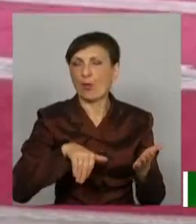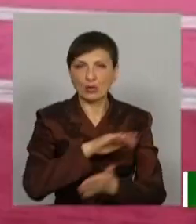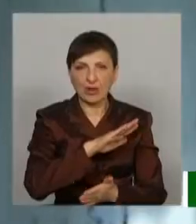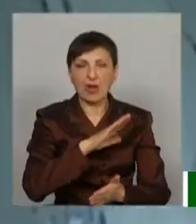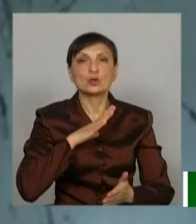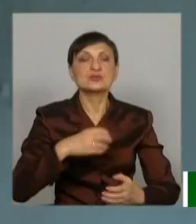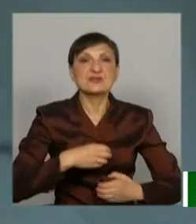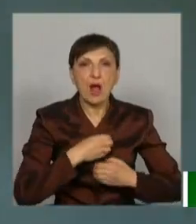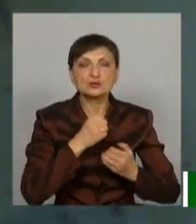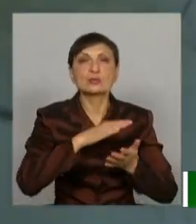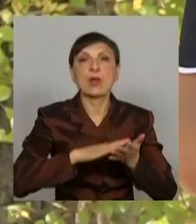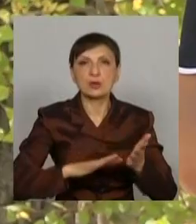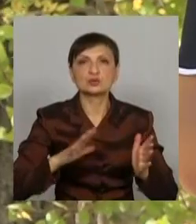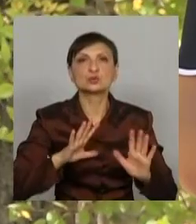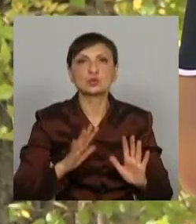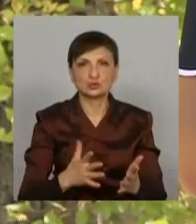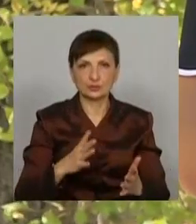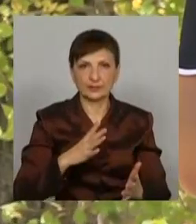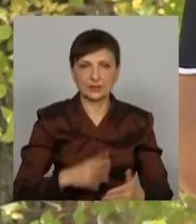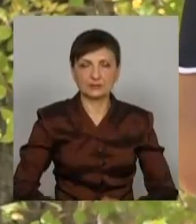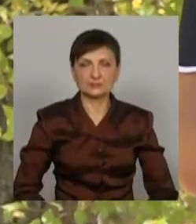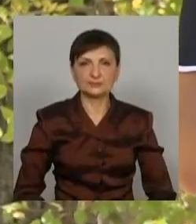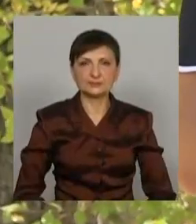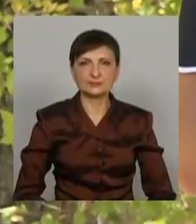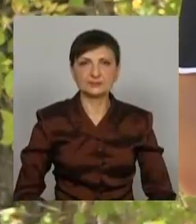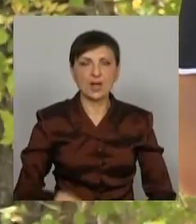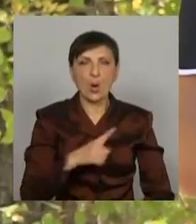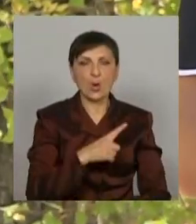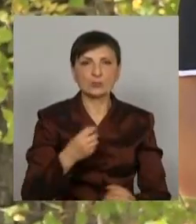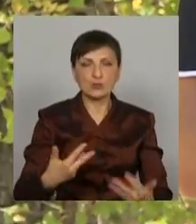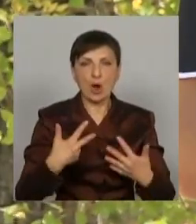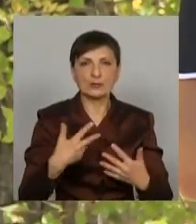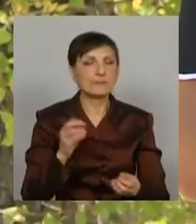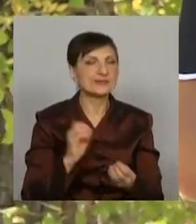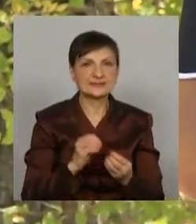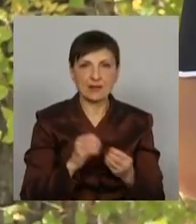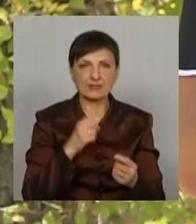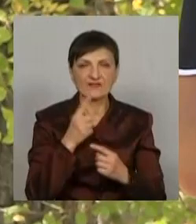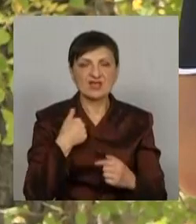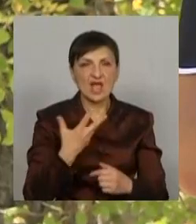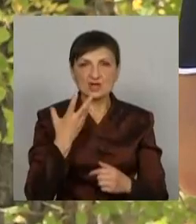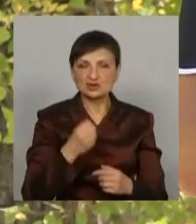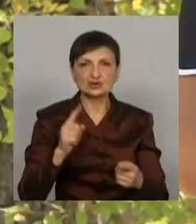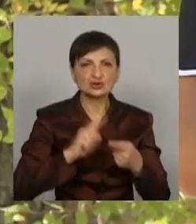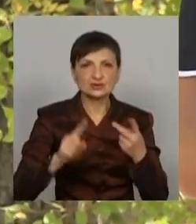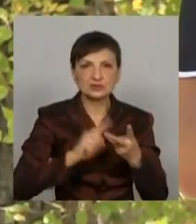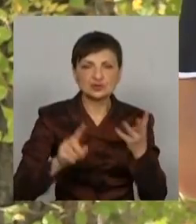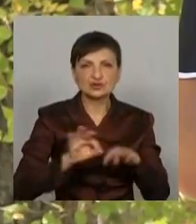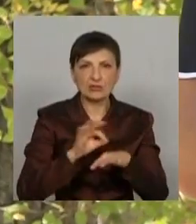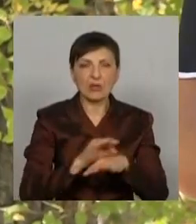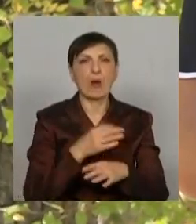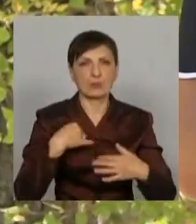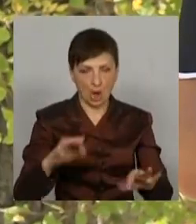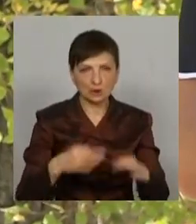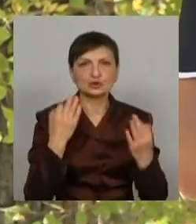еще впереди автобус он угрожал мне постоянно говорил возьму еще пару же он мол это разрешено по